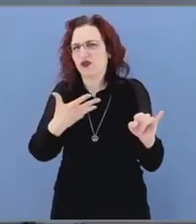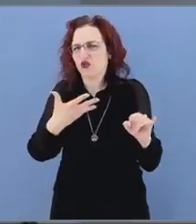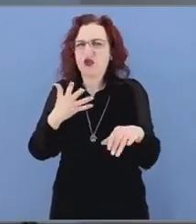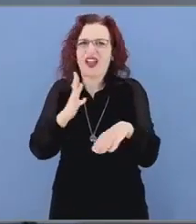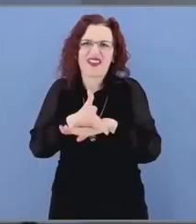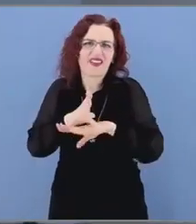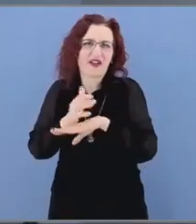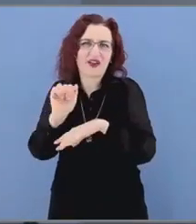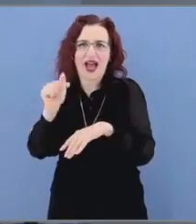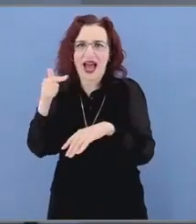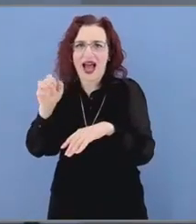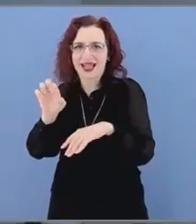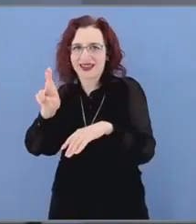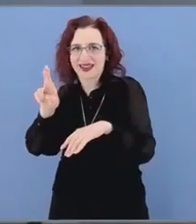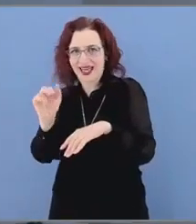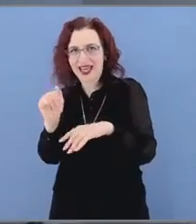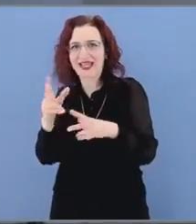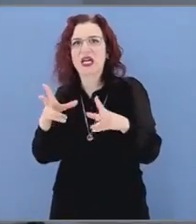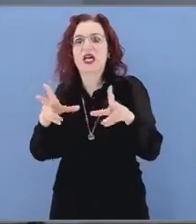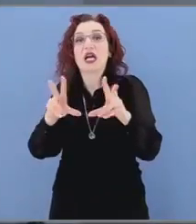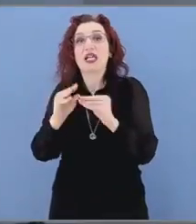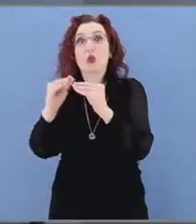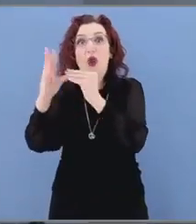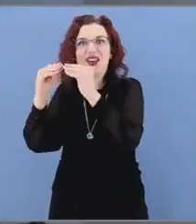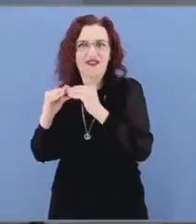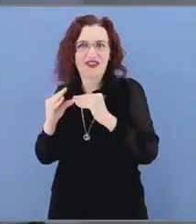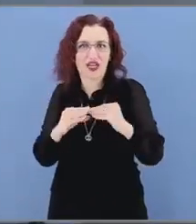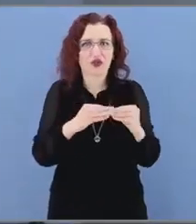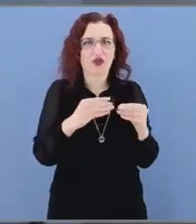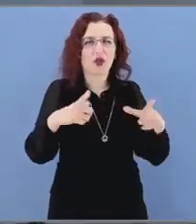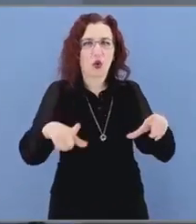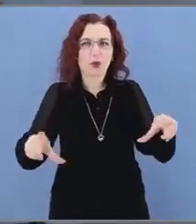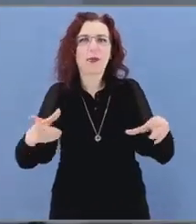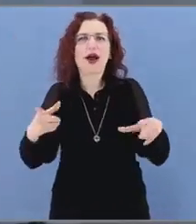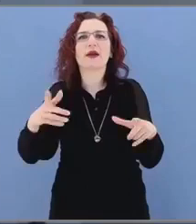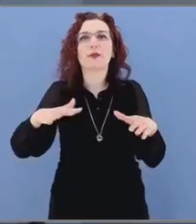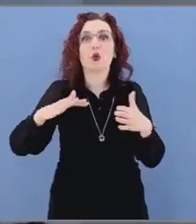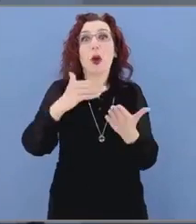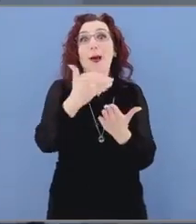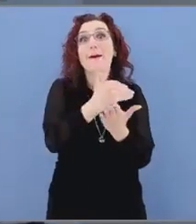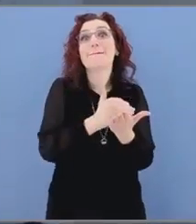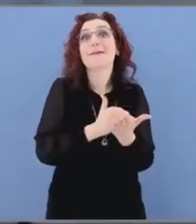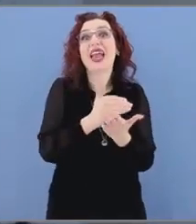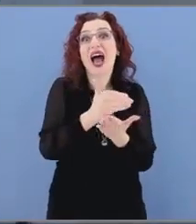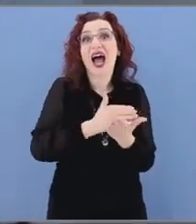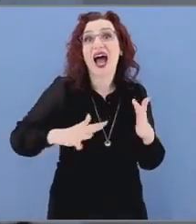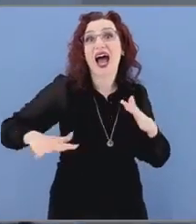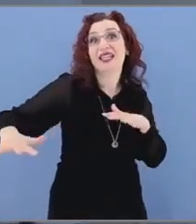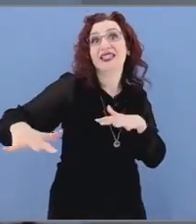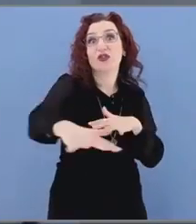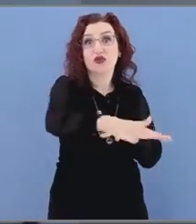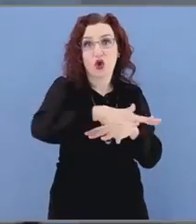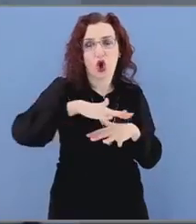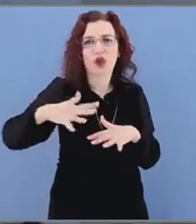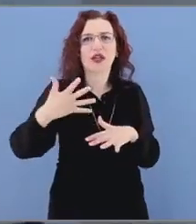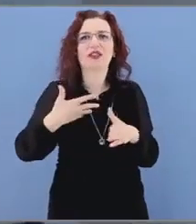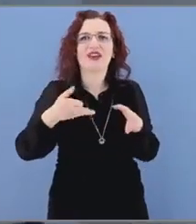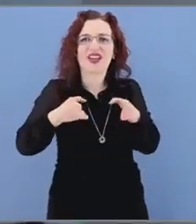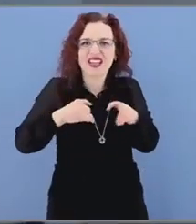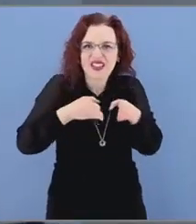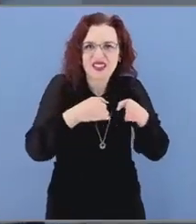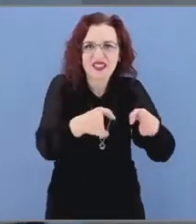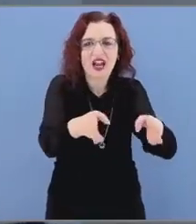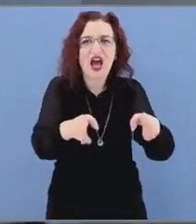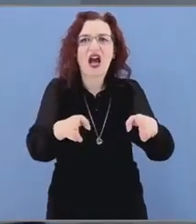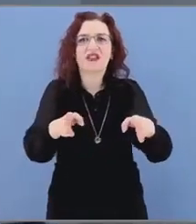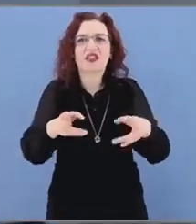riqualificazione urbana, ma anche con i piani di zona, dove si rifanno strade, fogne di territori che